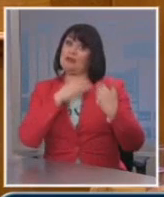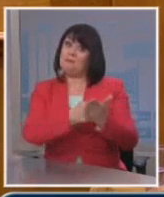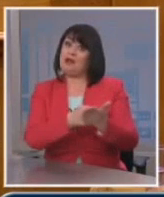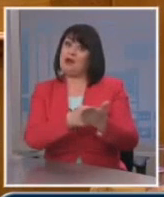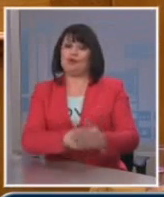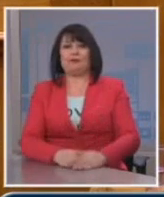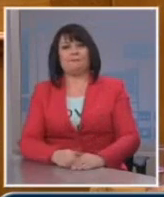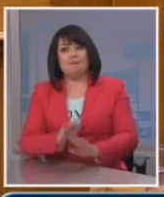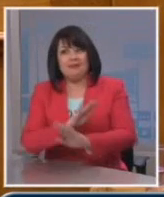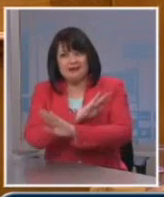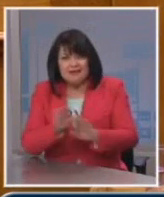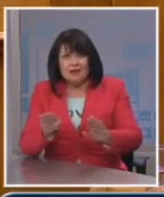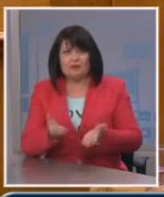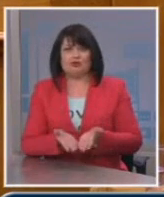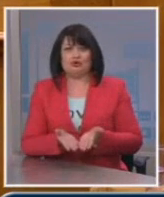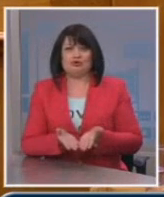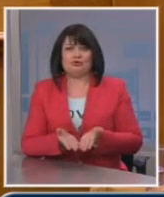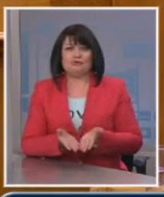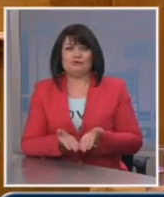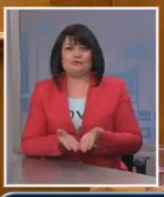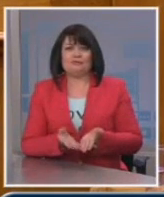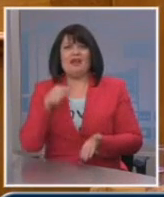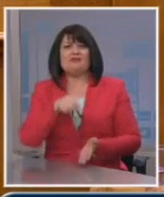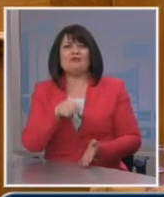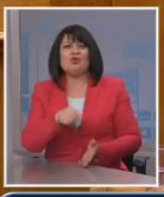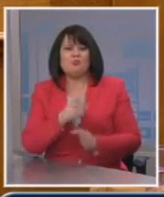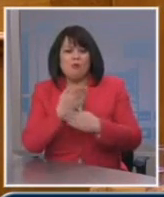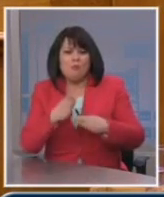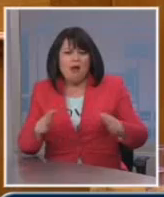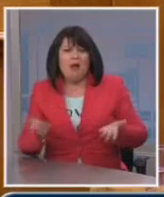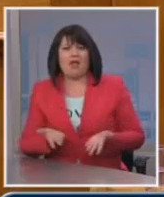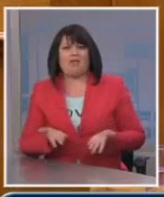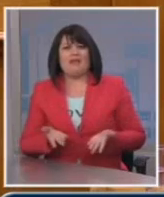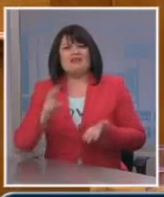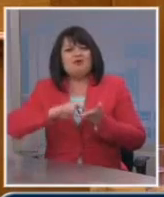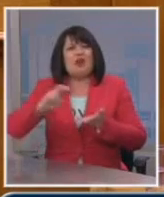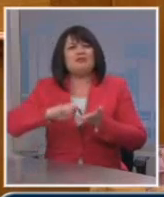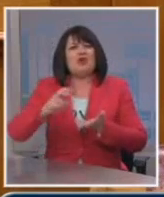Ας σταματήσει λοιπόν αυτή η σπέκουλα σε σχέση με τις εισφορές.